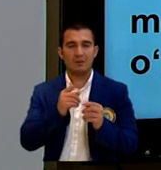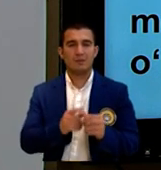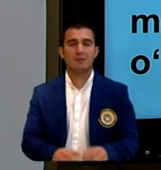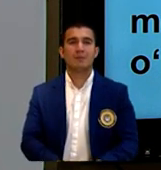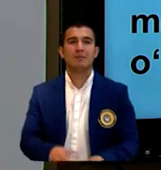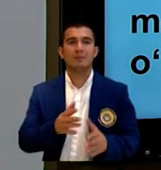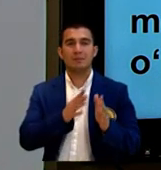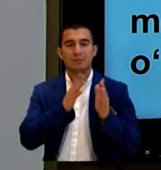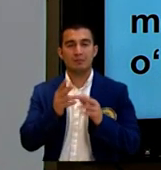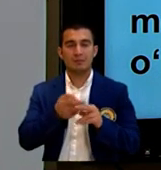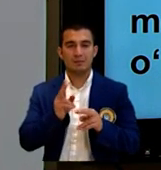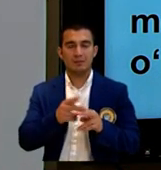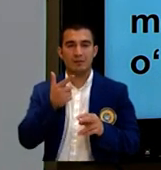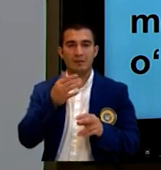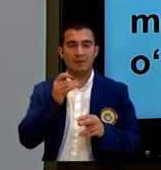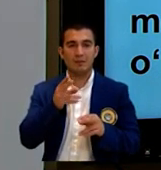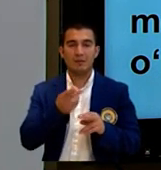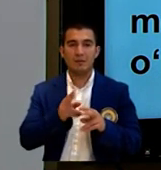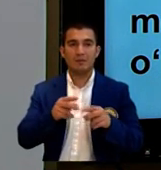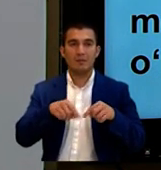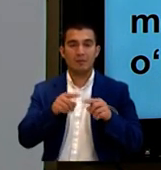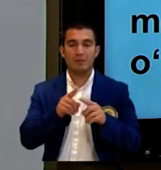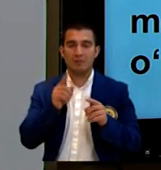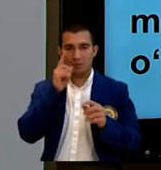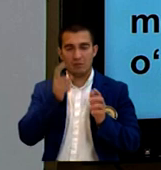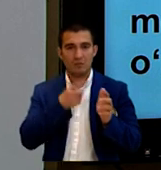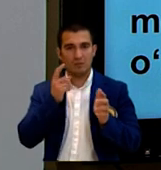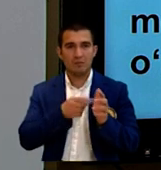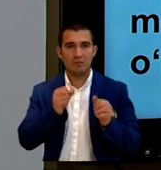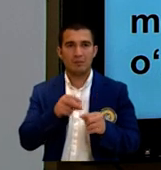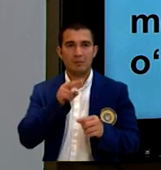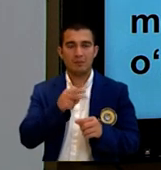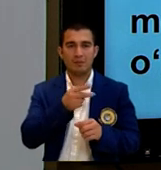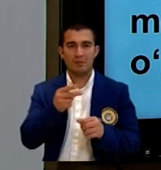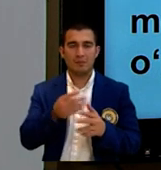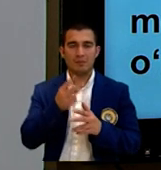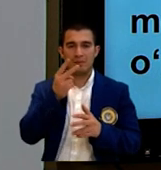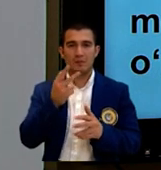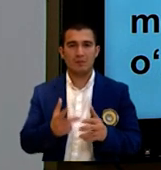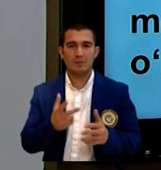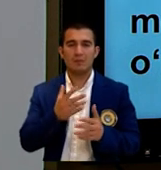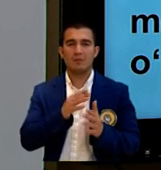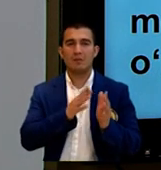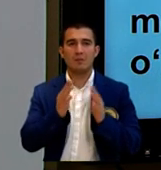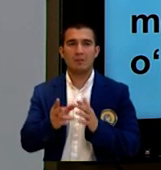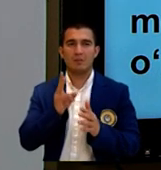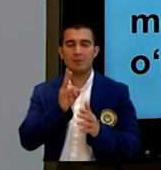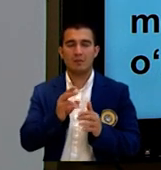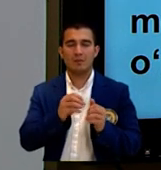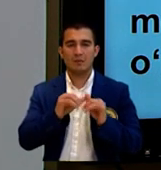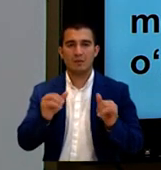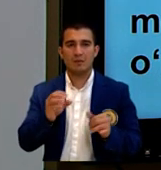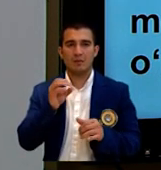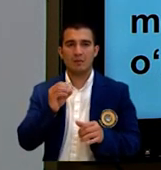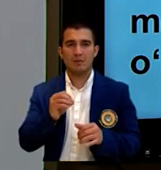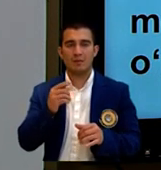hisoblanadi. Uni kinetik energiya orqali ham ifodalashimiz mumkin bo'ladi. P barobar 2 taqsim 3 n ko'paytirilgan y